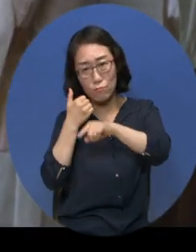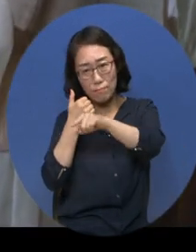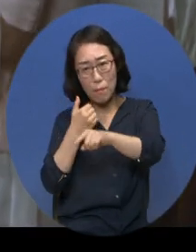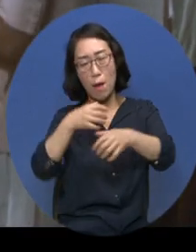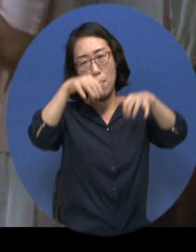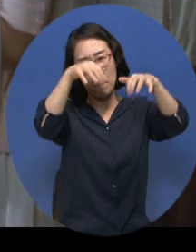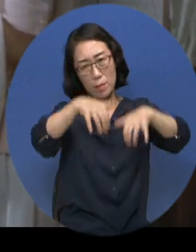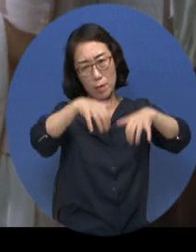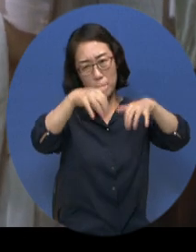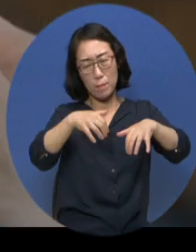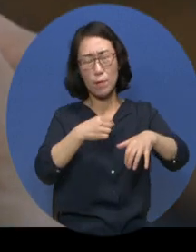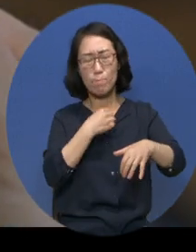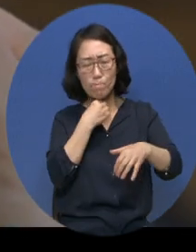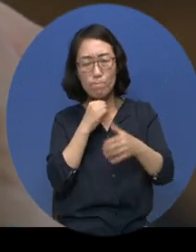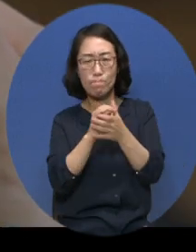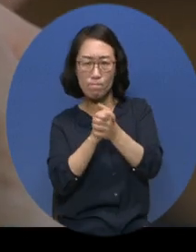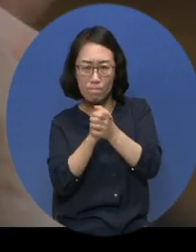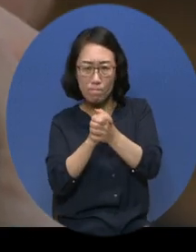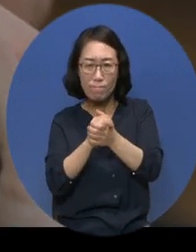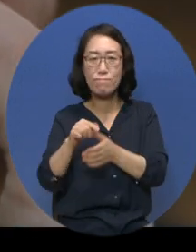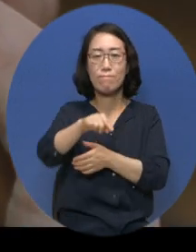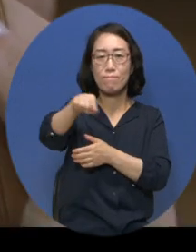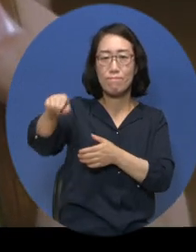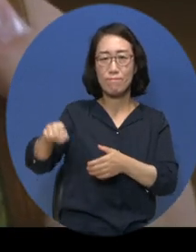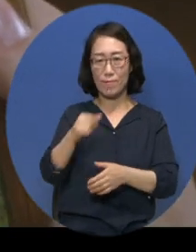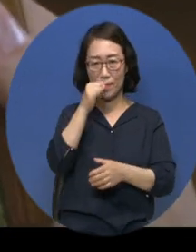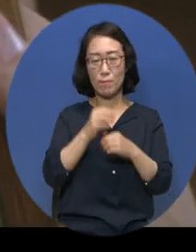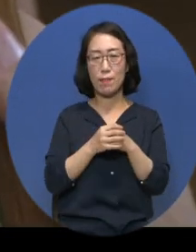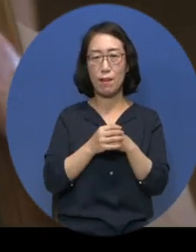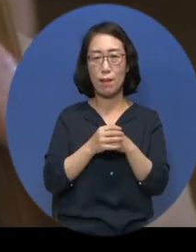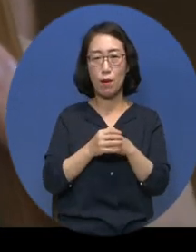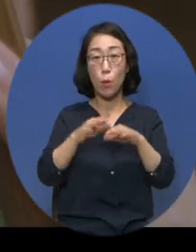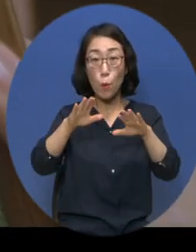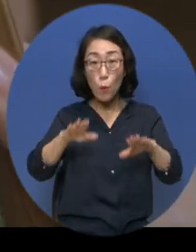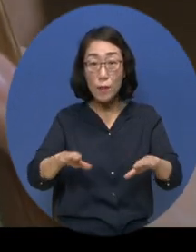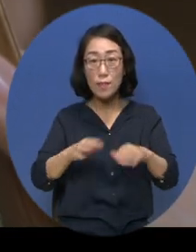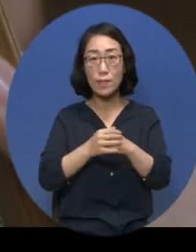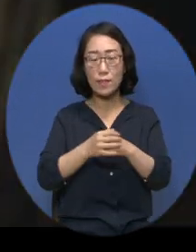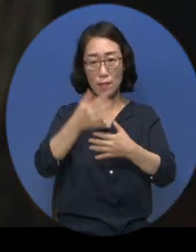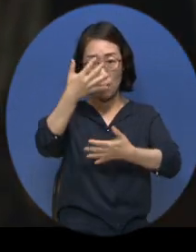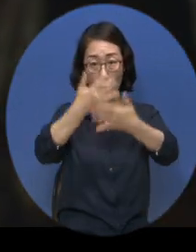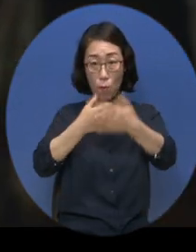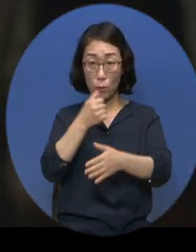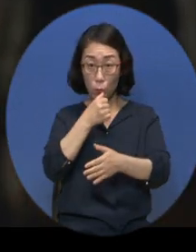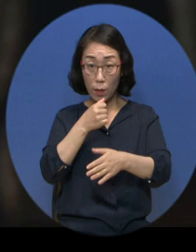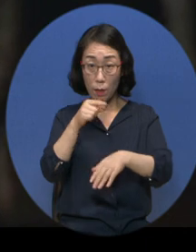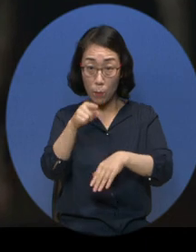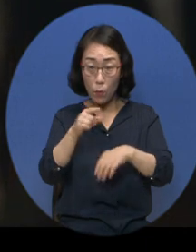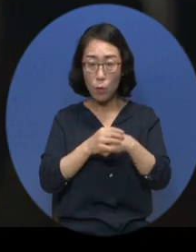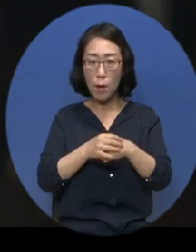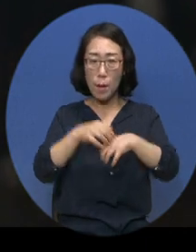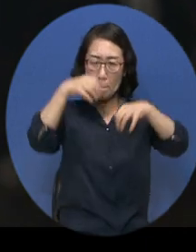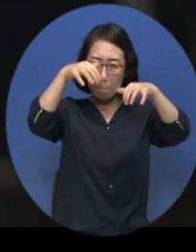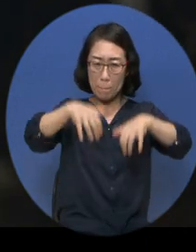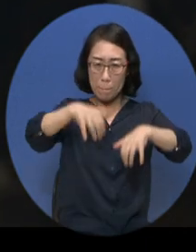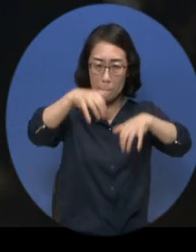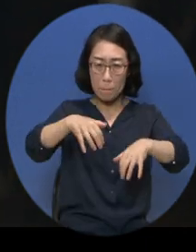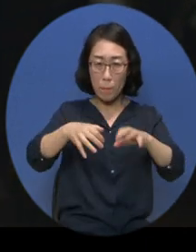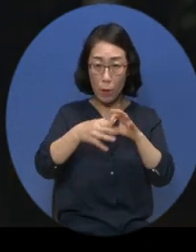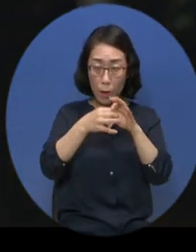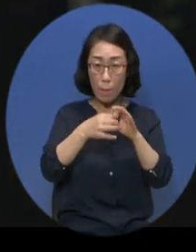비가 그치지 않기를 바라는 이들도 있는데요. 오늘의 명작 시네마는 장마하면 떠오르는 그 영화